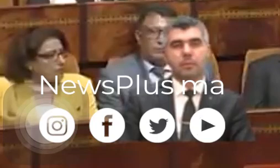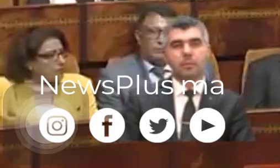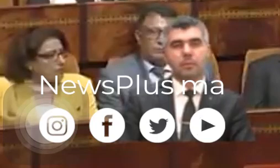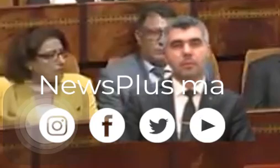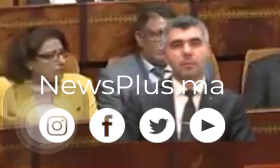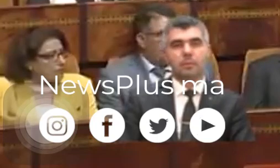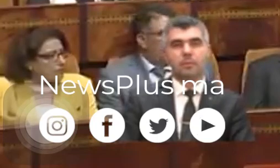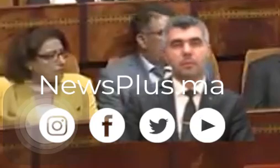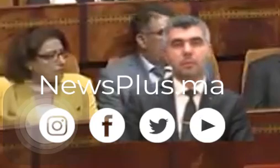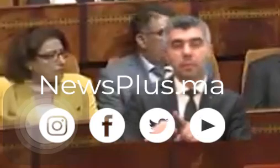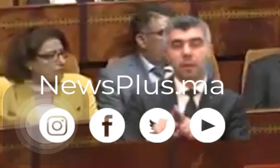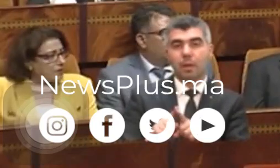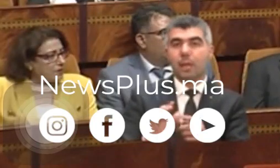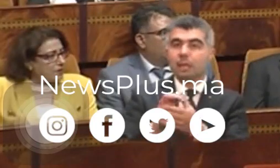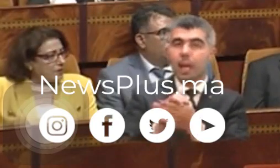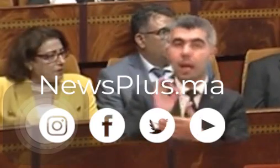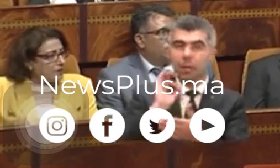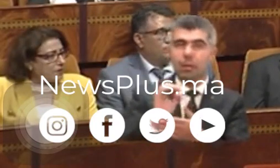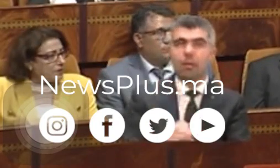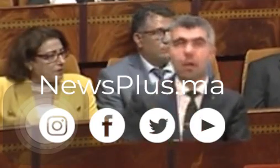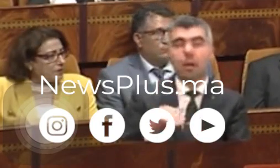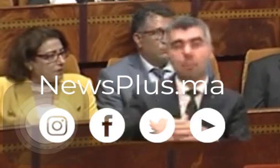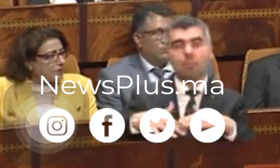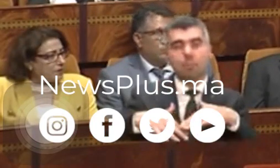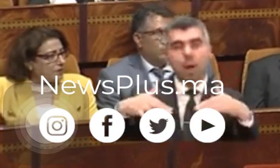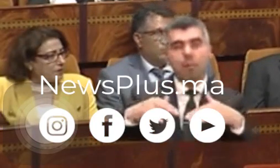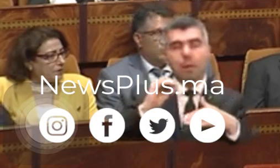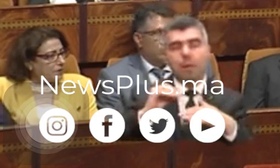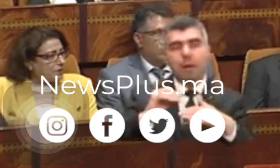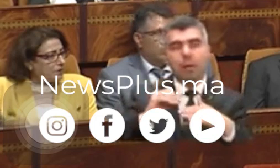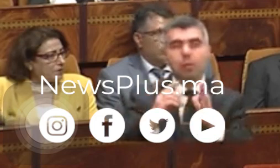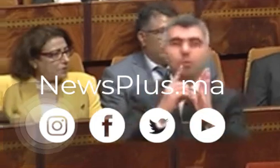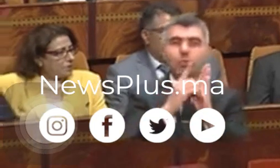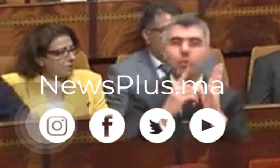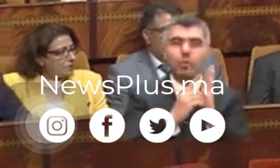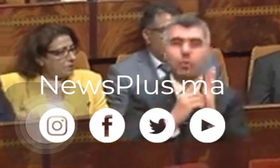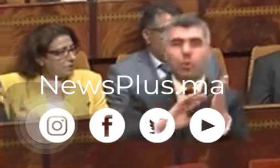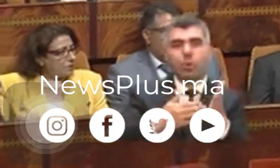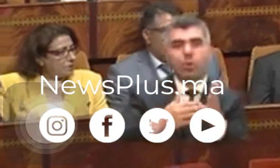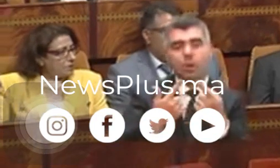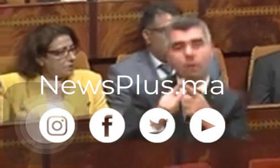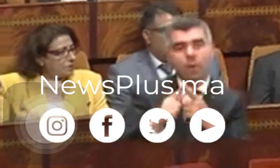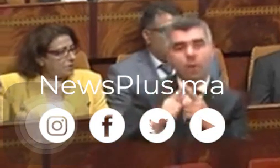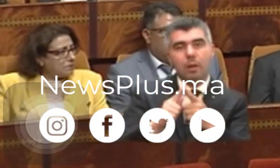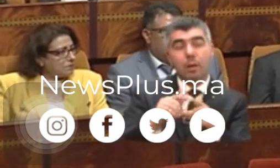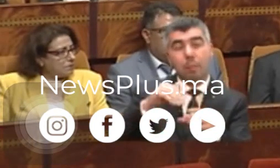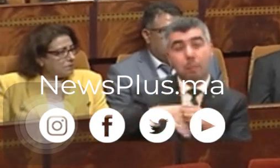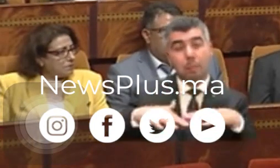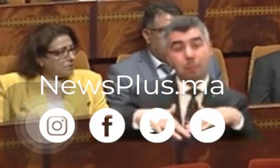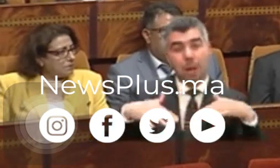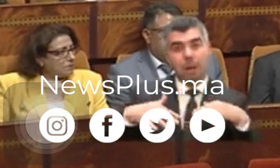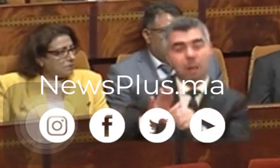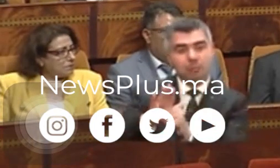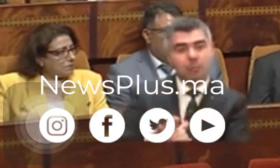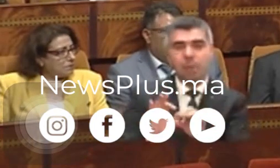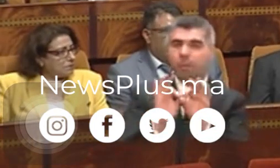زميلي المحترم، البرلمان هو اعلى مؤسسه دستوريه، كيفاش غادي يمكن نجيو حنا لوسط البرلمان ونطيحوا